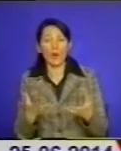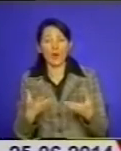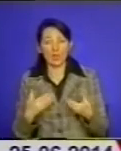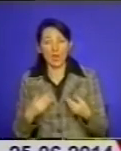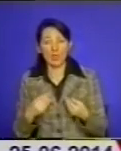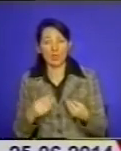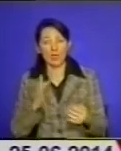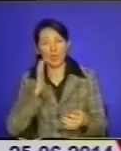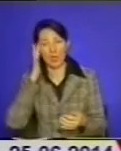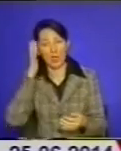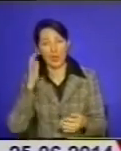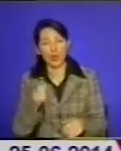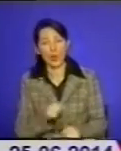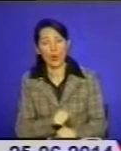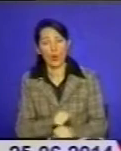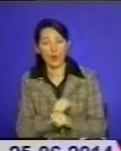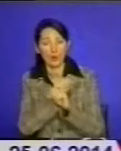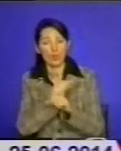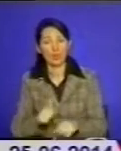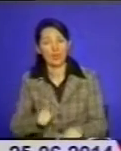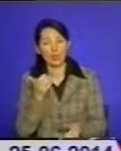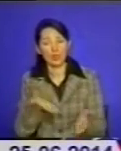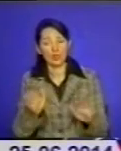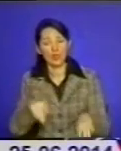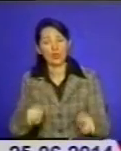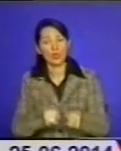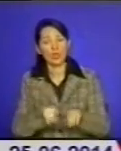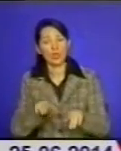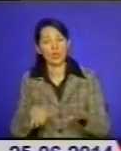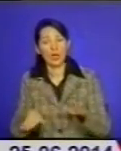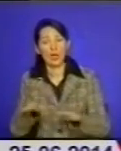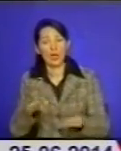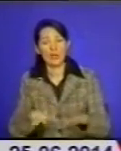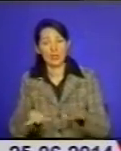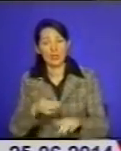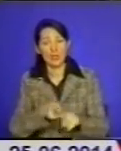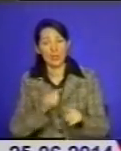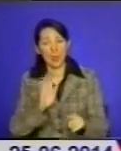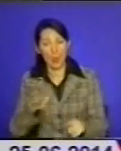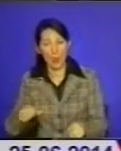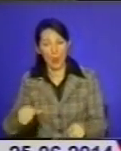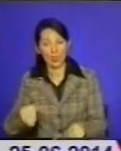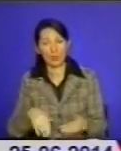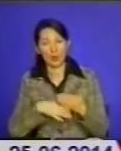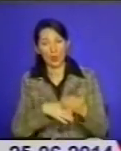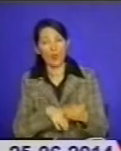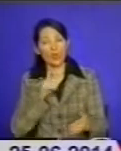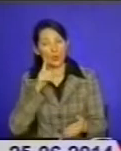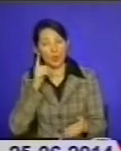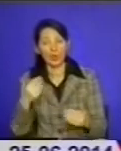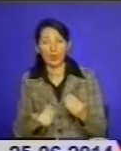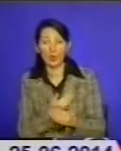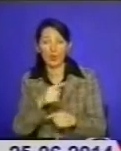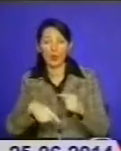Гідності, вони залишать такий слід, котрий потім допоможе молодим новим поколінням в історії